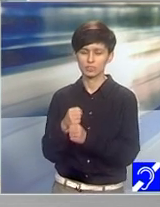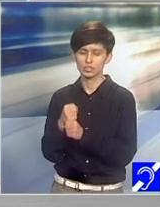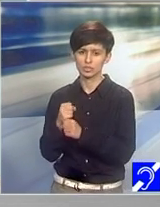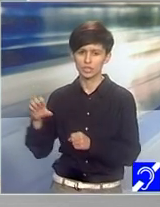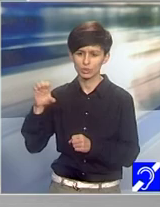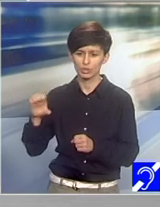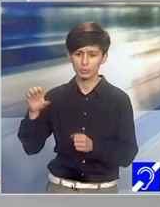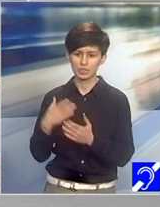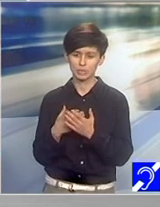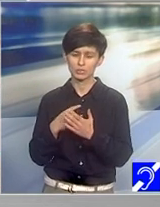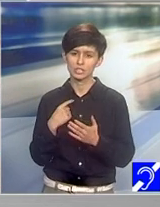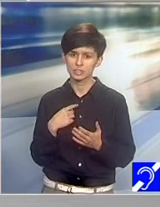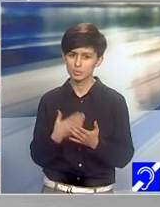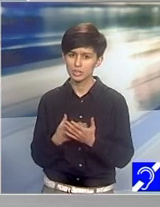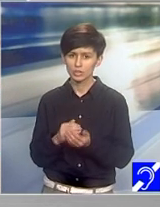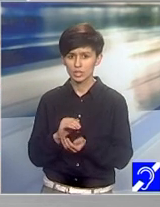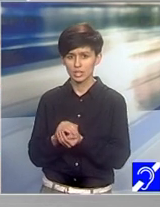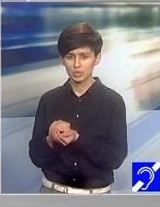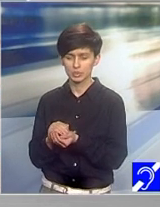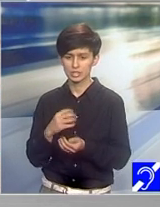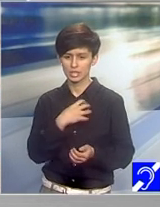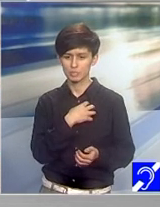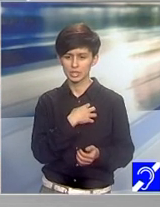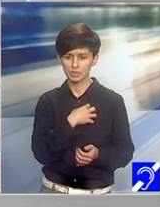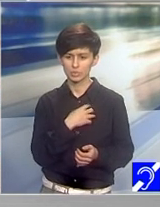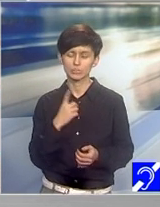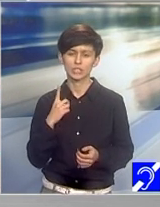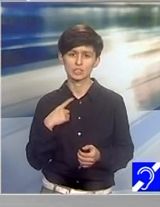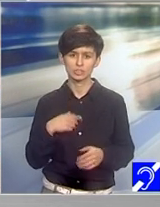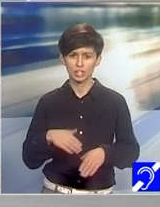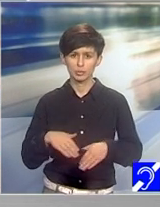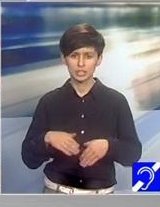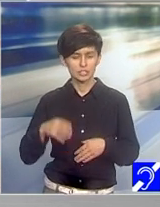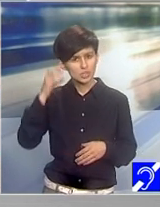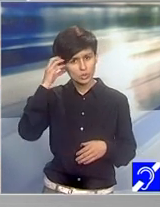pentru conservarea patrimoniului, dar sunt și la Ministerul Culturii. Este un